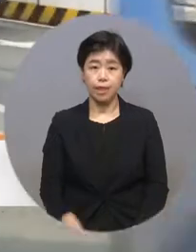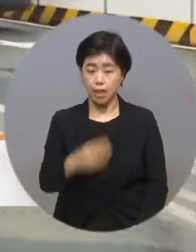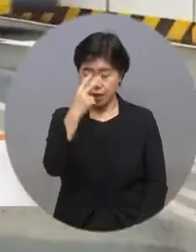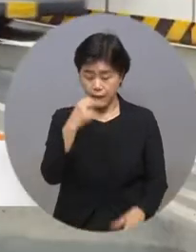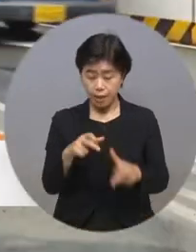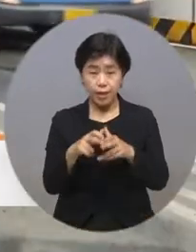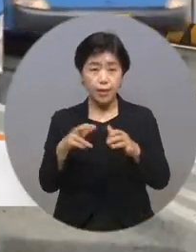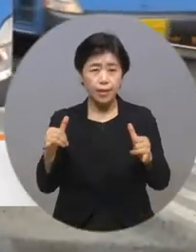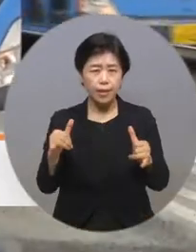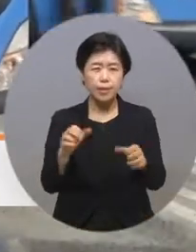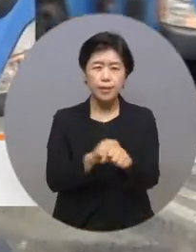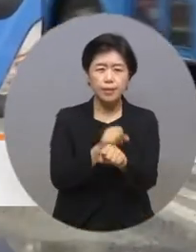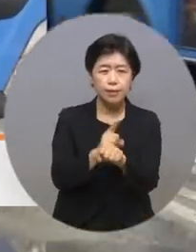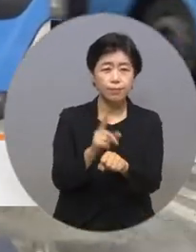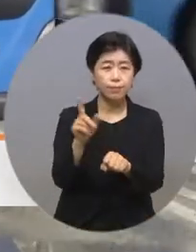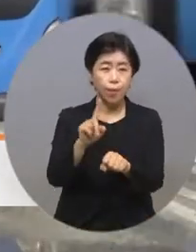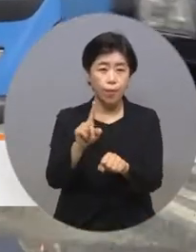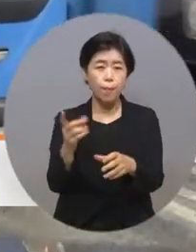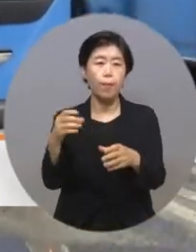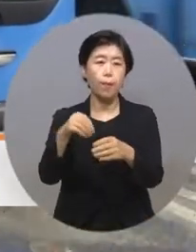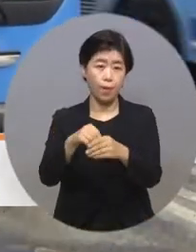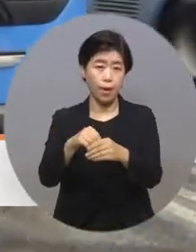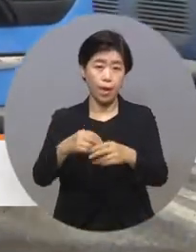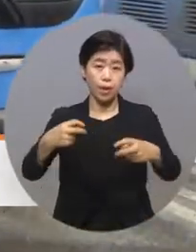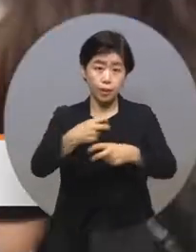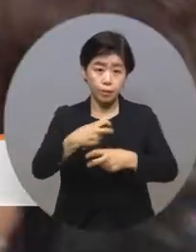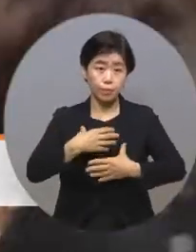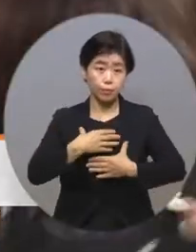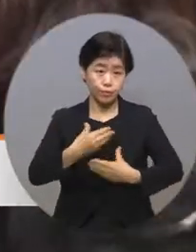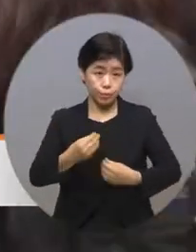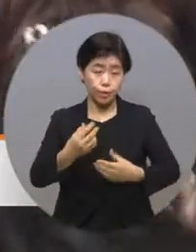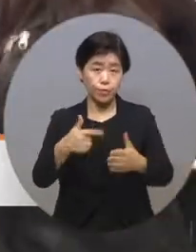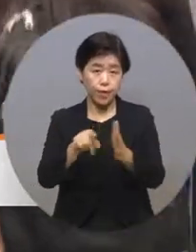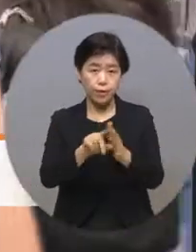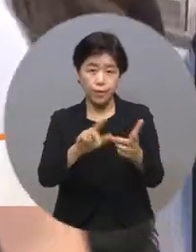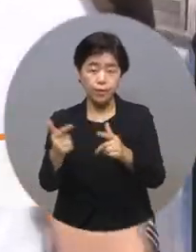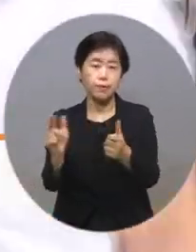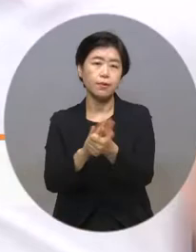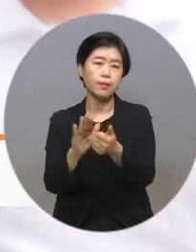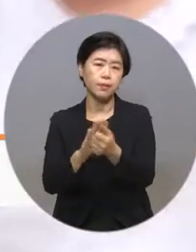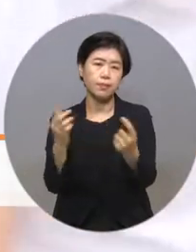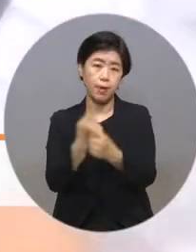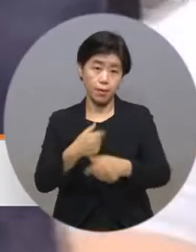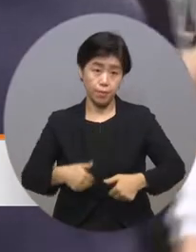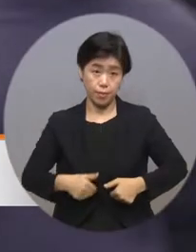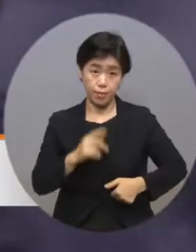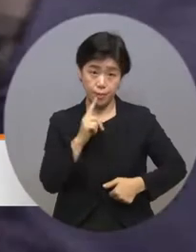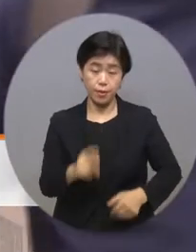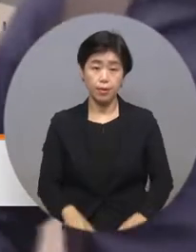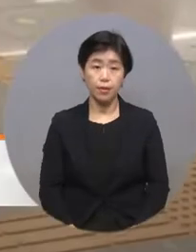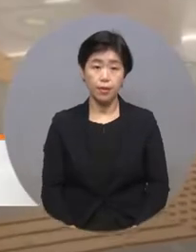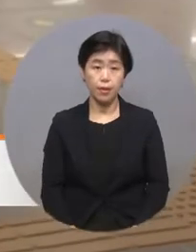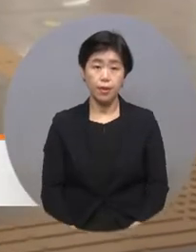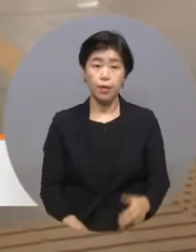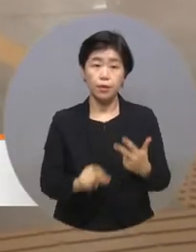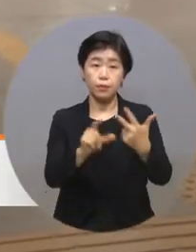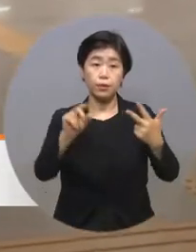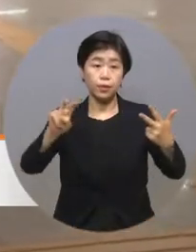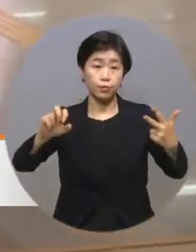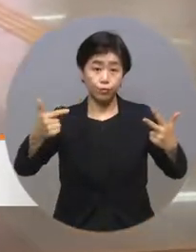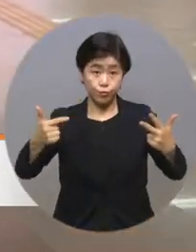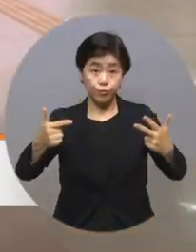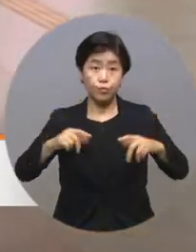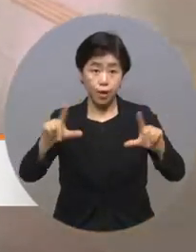시각장애인의 특성을 반영한 대중교통 이용 편의 서비스가 필요하다는 지적이 제기됐습니다. 지난달 26일